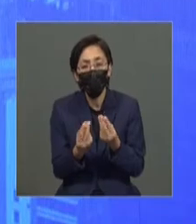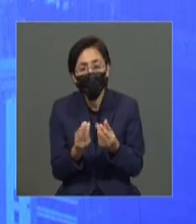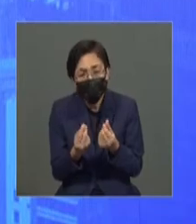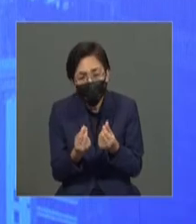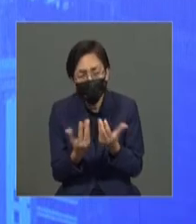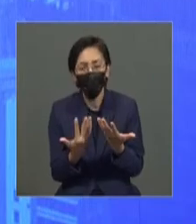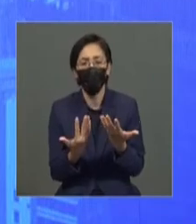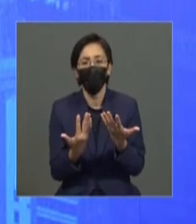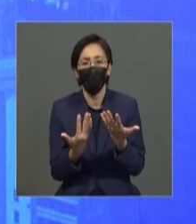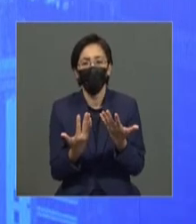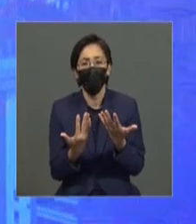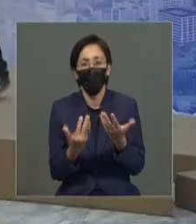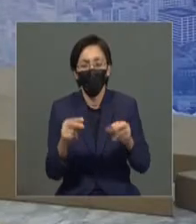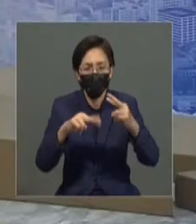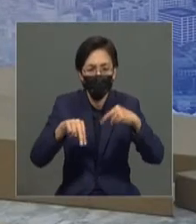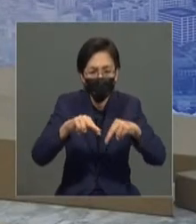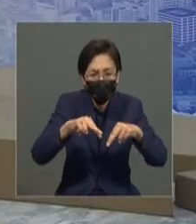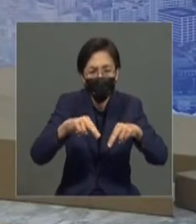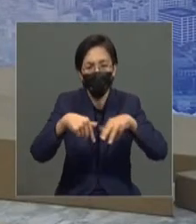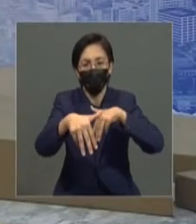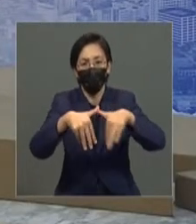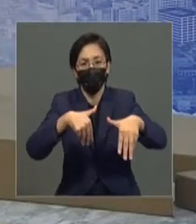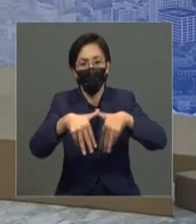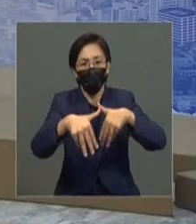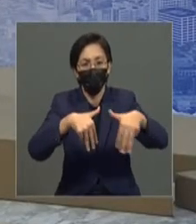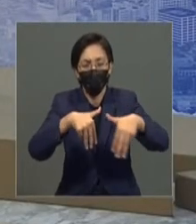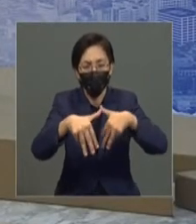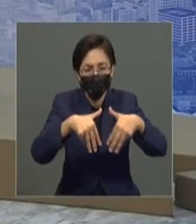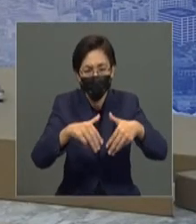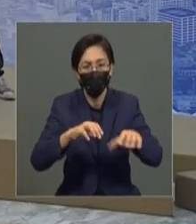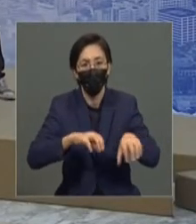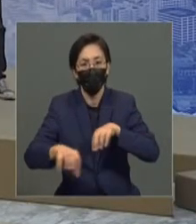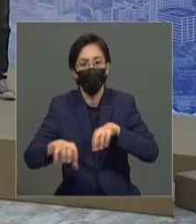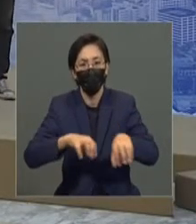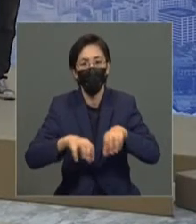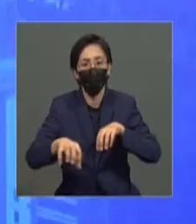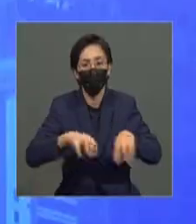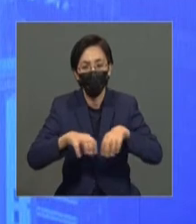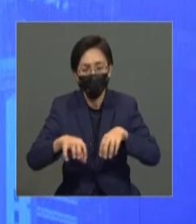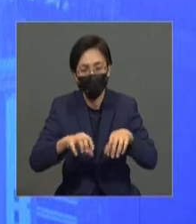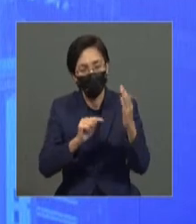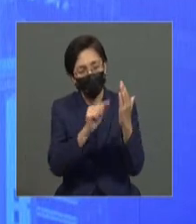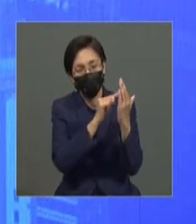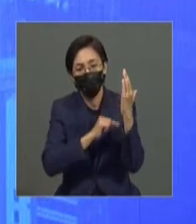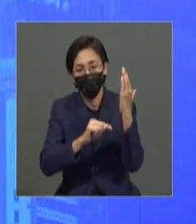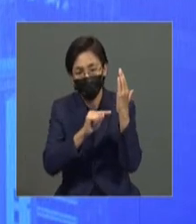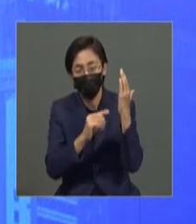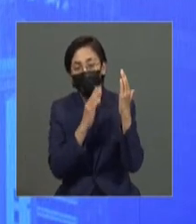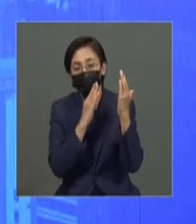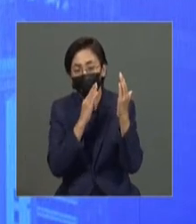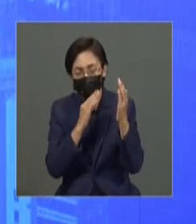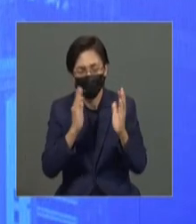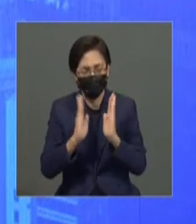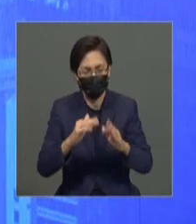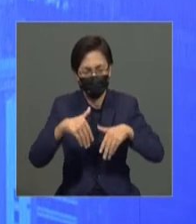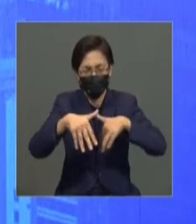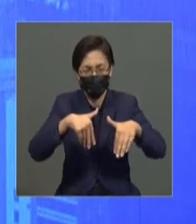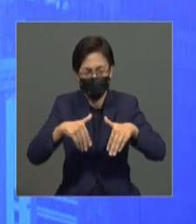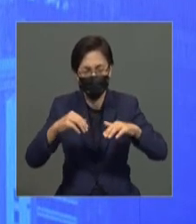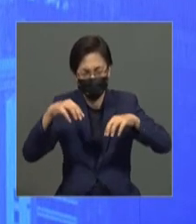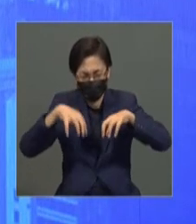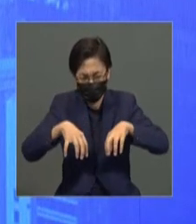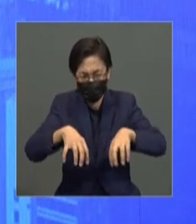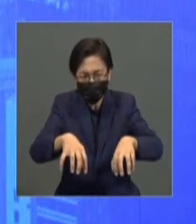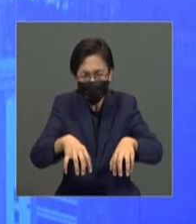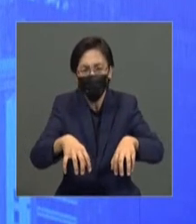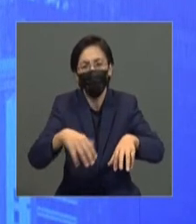การปรับเปลี่ยนการตรวจเชิงรุกโดยเฉพาะการบริหารจัดการสถานการณ์ในพื้นที่ที่มีผู้คนอาศัยอยู่หนาแน่นอย่างในหล